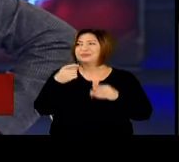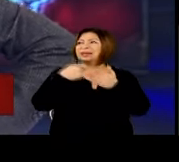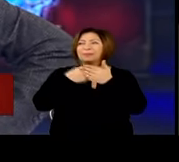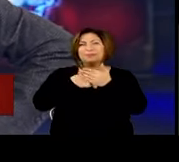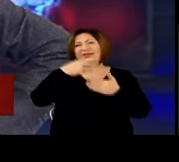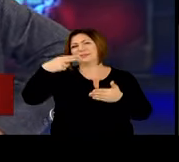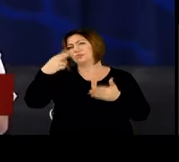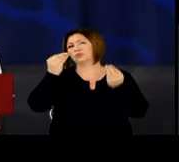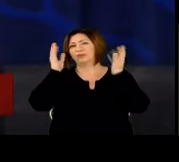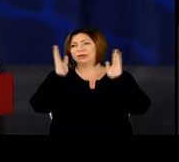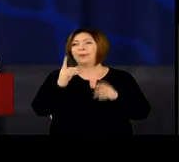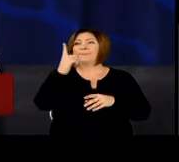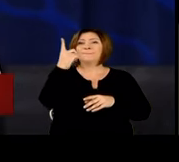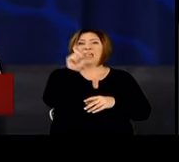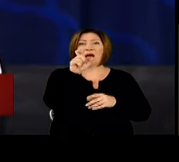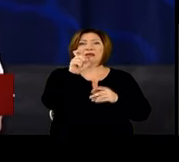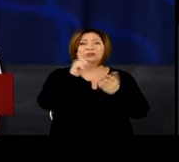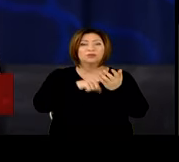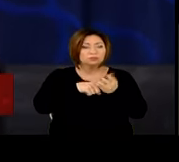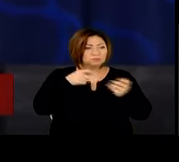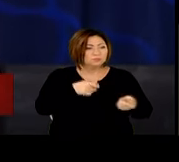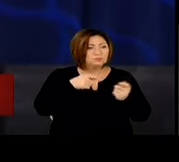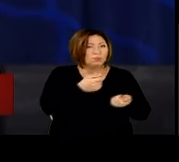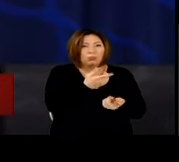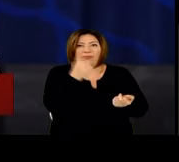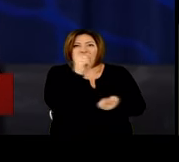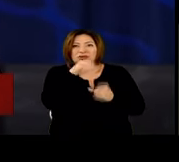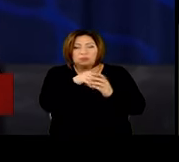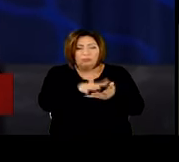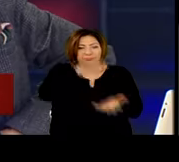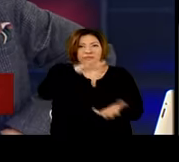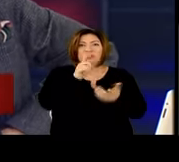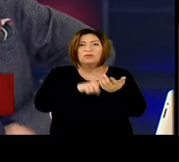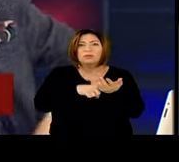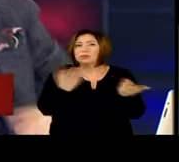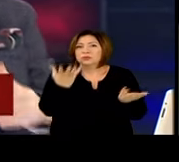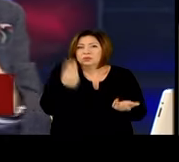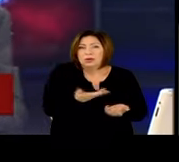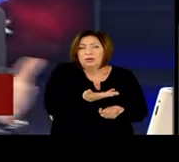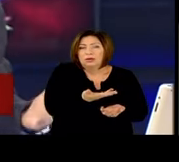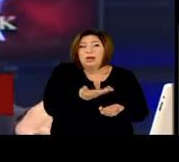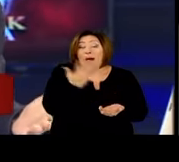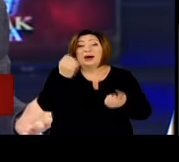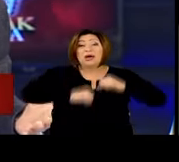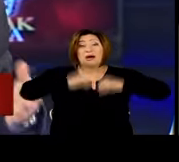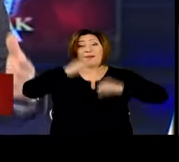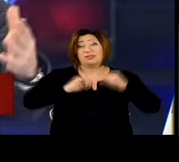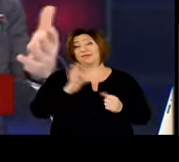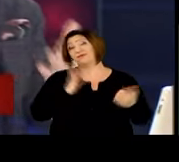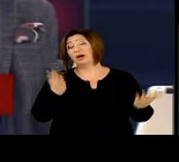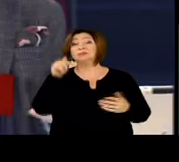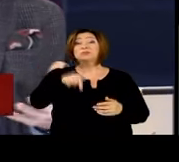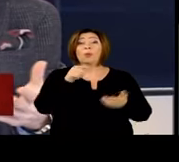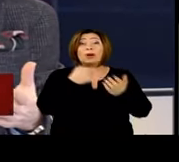evet, var. Evet, evet, birçok marka. Bir ayda tavuk yetişiyor. O tavukta ne bekleriz? Birçok marka. Evet. Ama rekabet de var. Şimdi